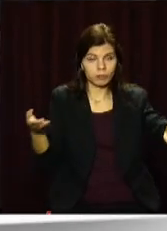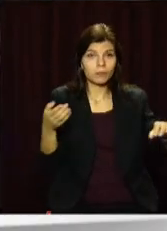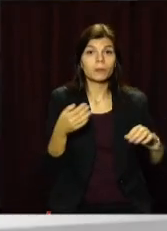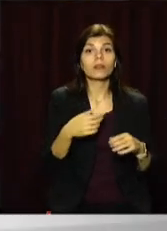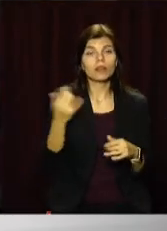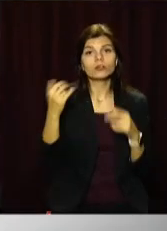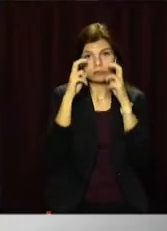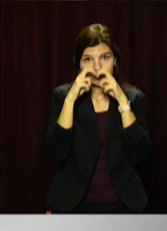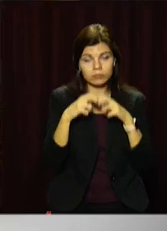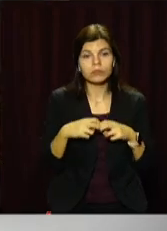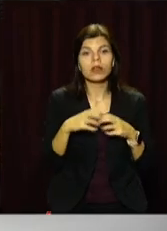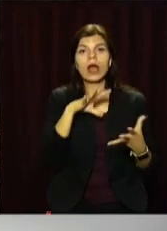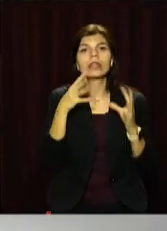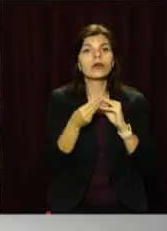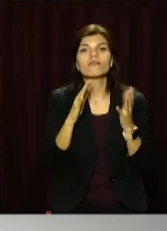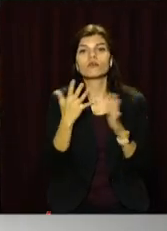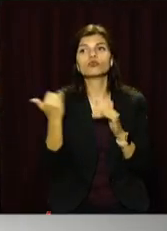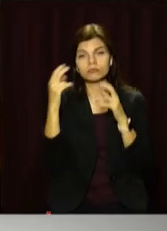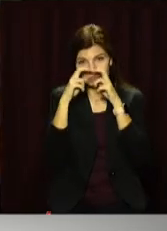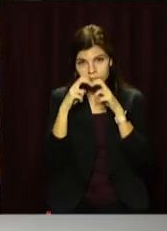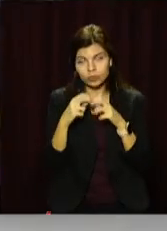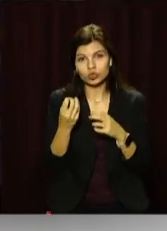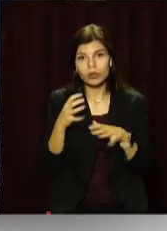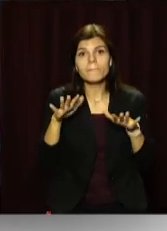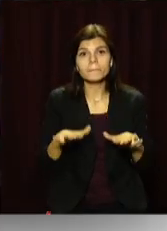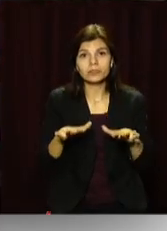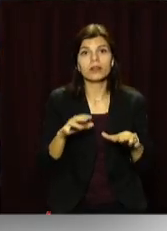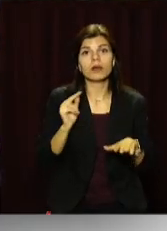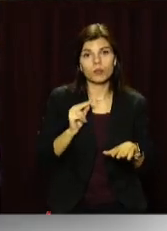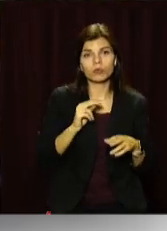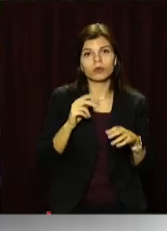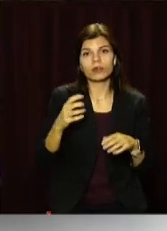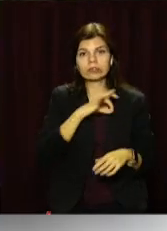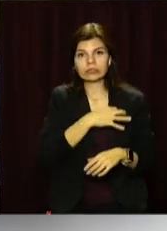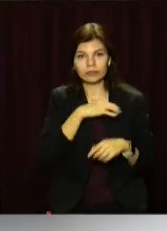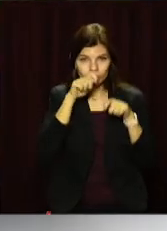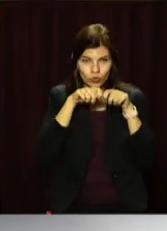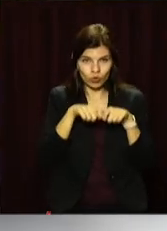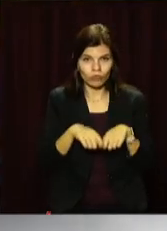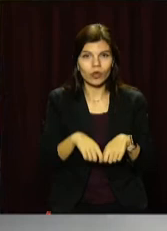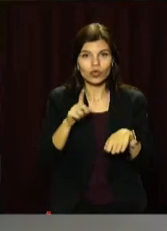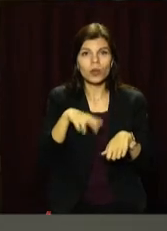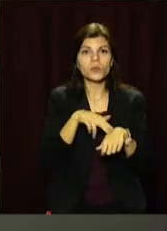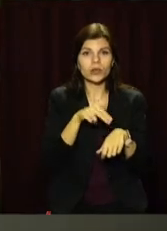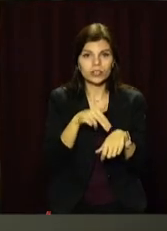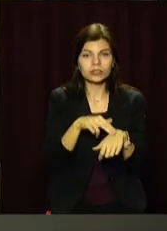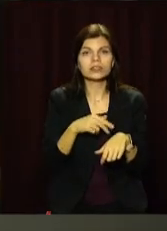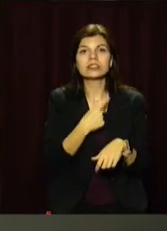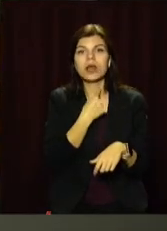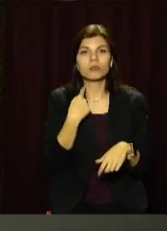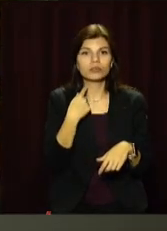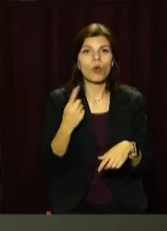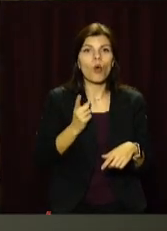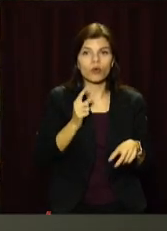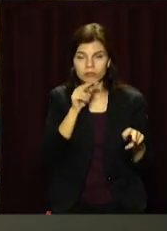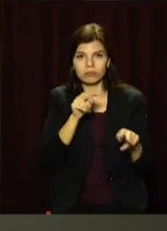наслідків події. На місці аварії зараз працює слідчо-оперативна група. Також поліцейські забезпечують охорону публічної безпеки на